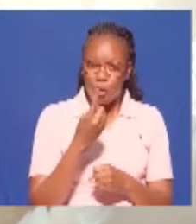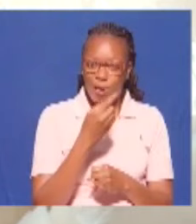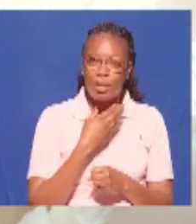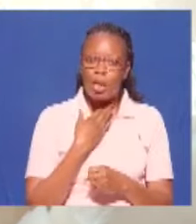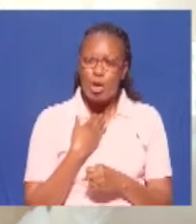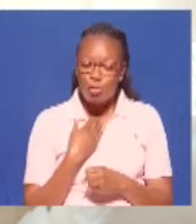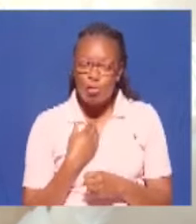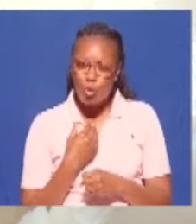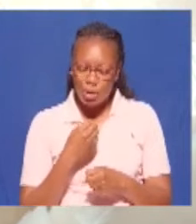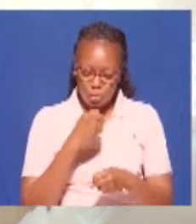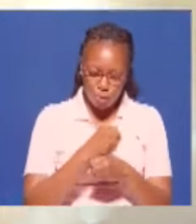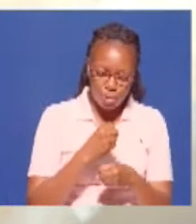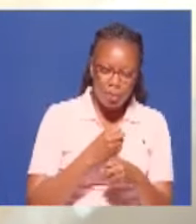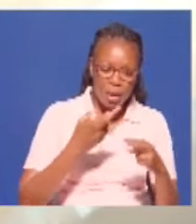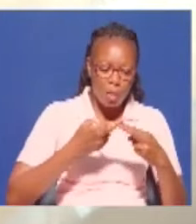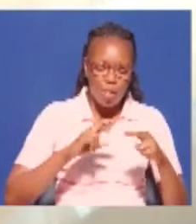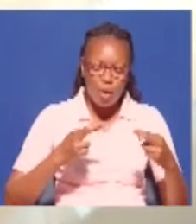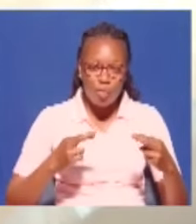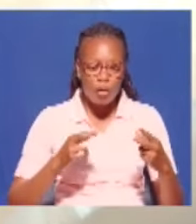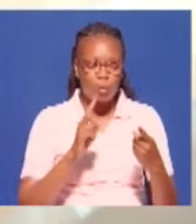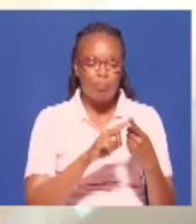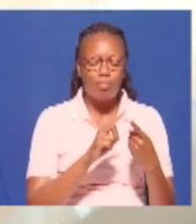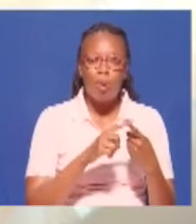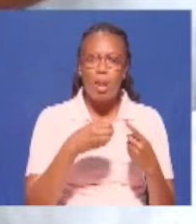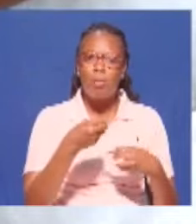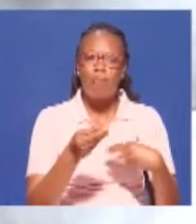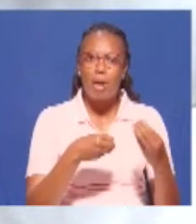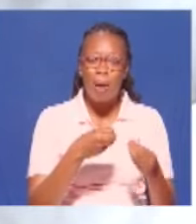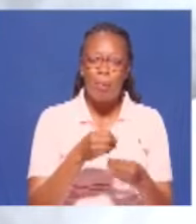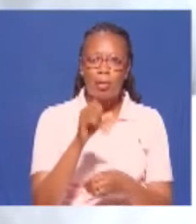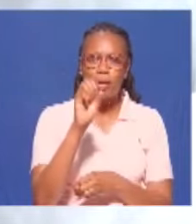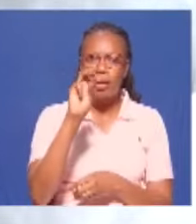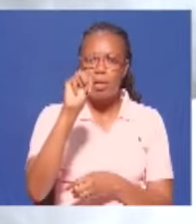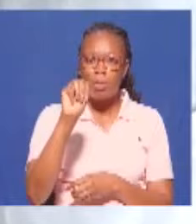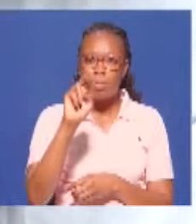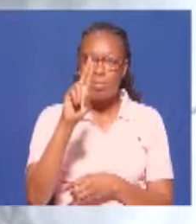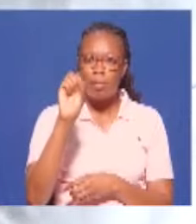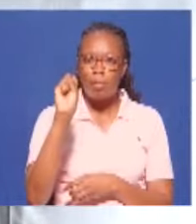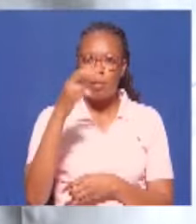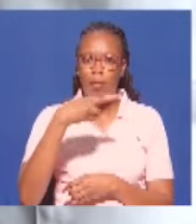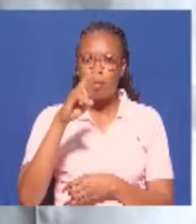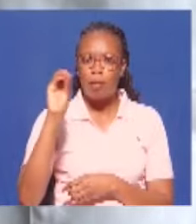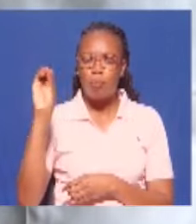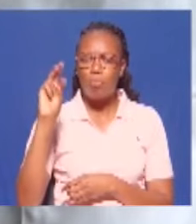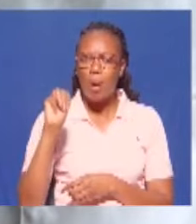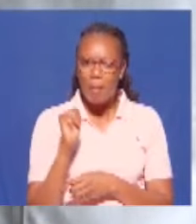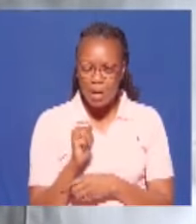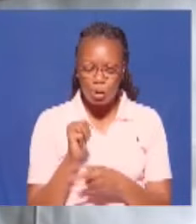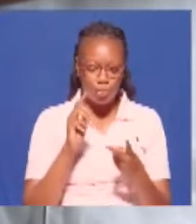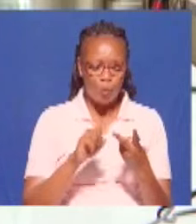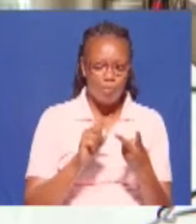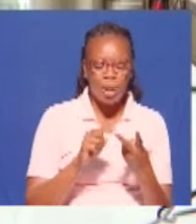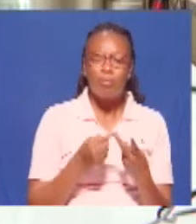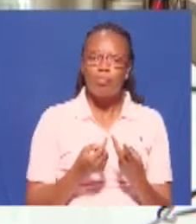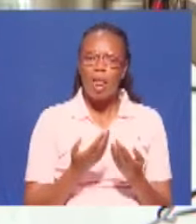kutayarisha sausages zako, hakikisha umenunua uyoga wa kutosha, una viungo vinavyohitajika na uvipime vizuri kama vile